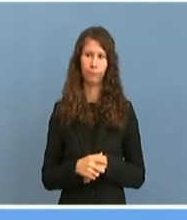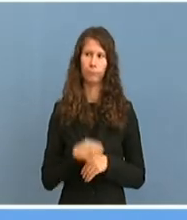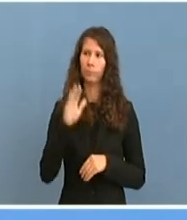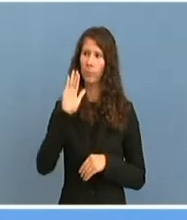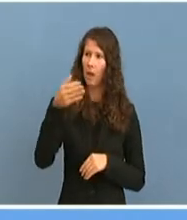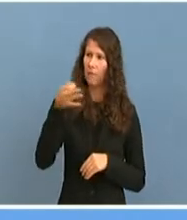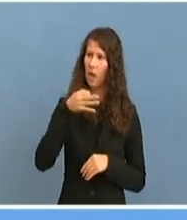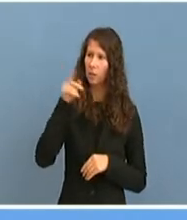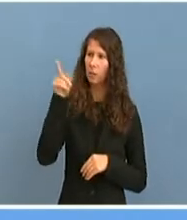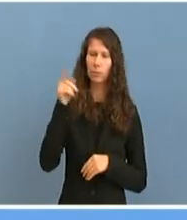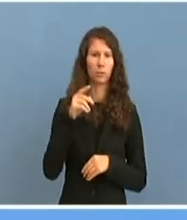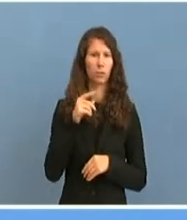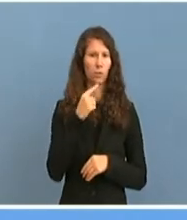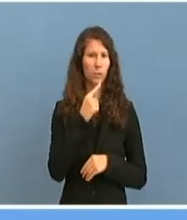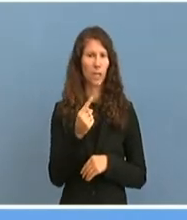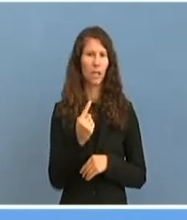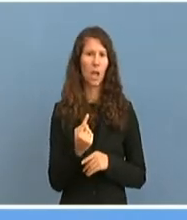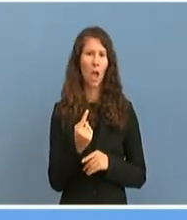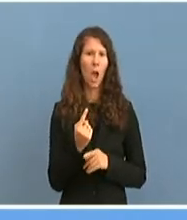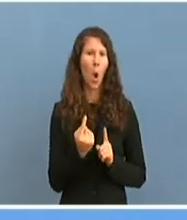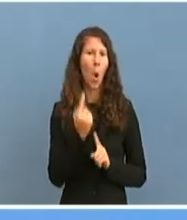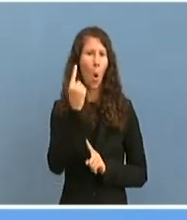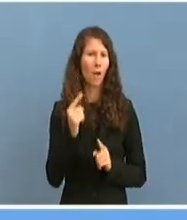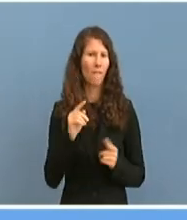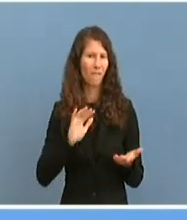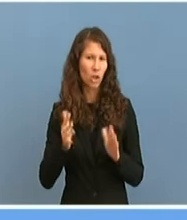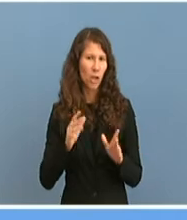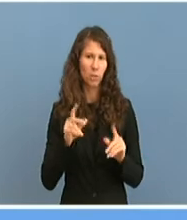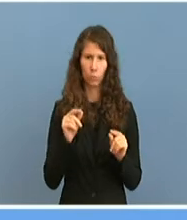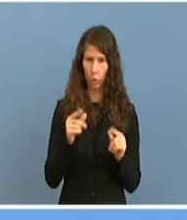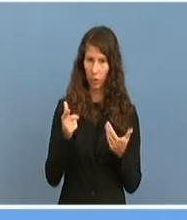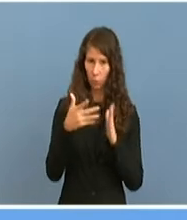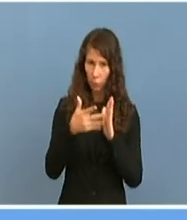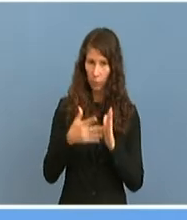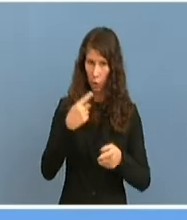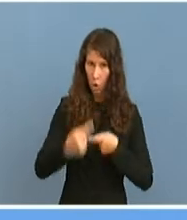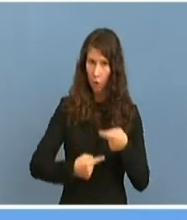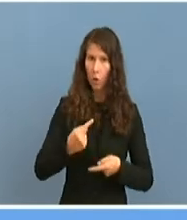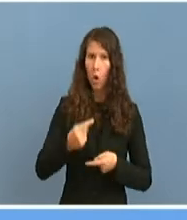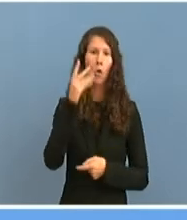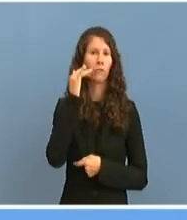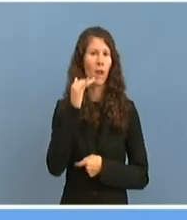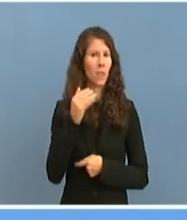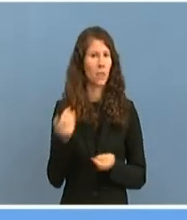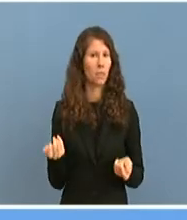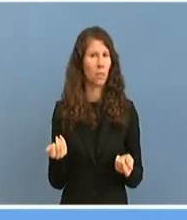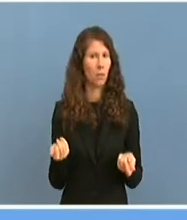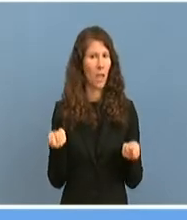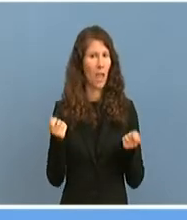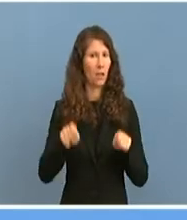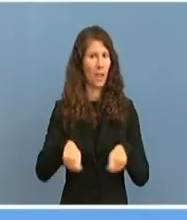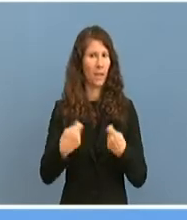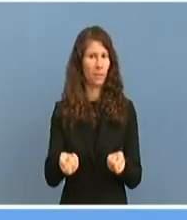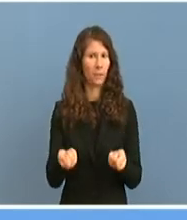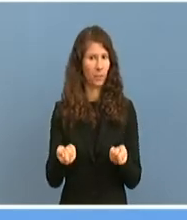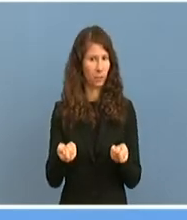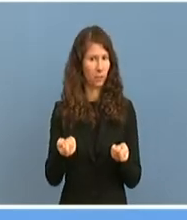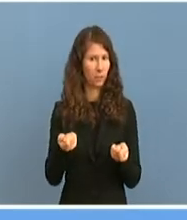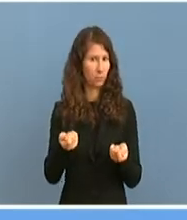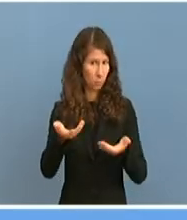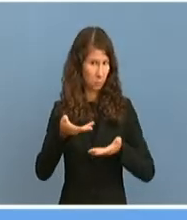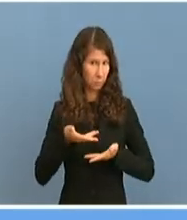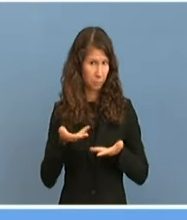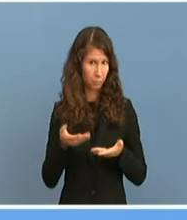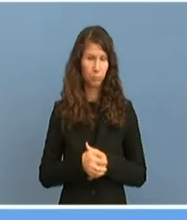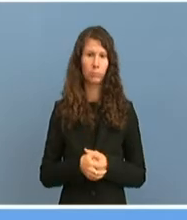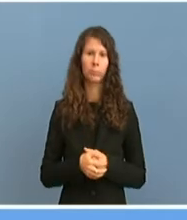von höchstwahrscheinlich gesprochen. Läuft die Prüfung dann noch und wann wird es ein abschließendes Ergebnis dazu geben? Na gut,